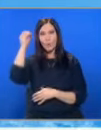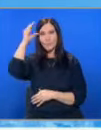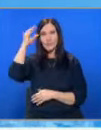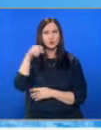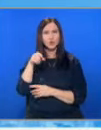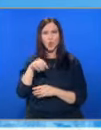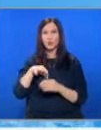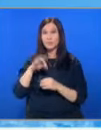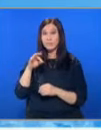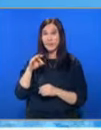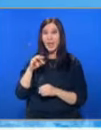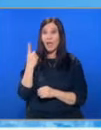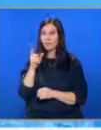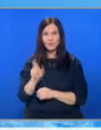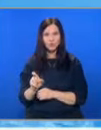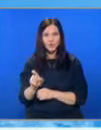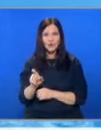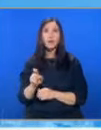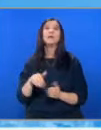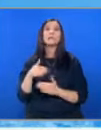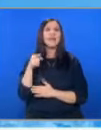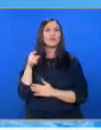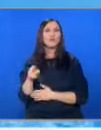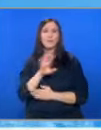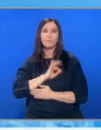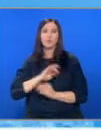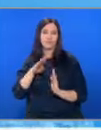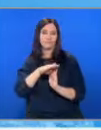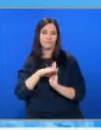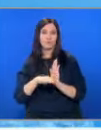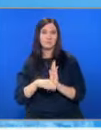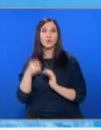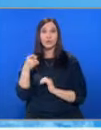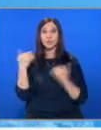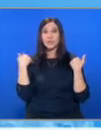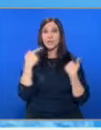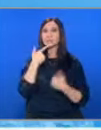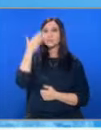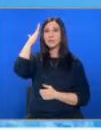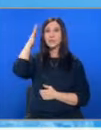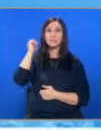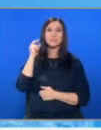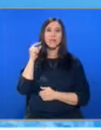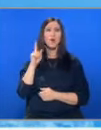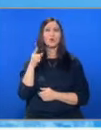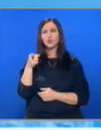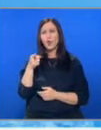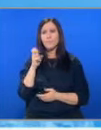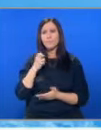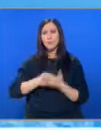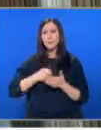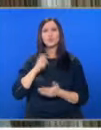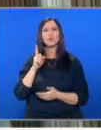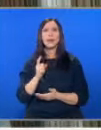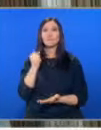той да избере един човек, но след това да получи списъка от този кандидат за министър-председател, който той просто трябва да утвърди